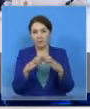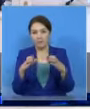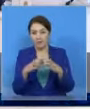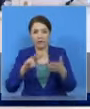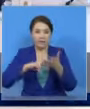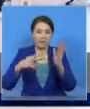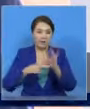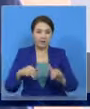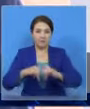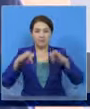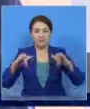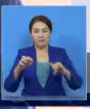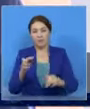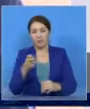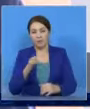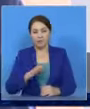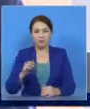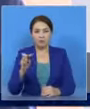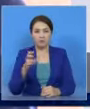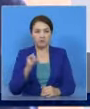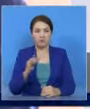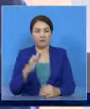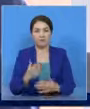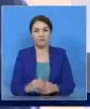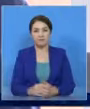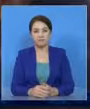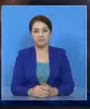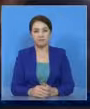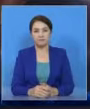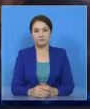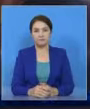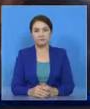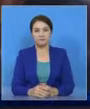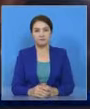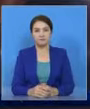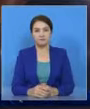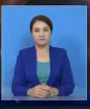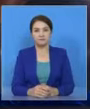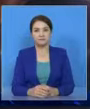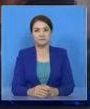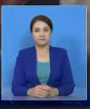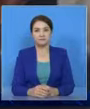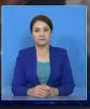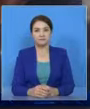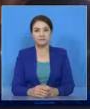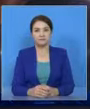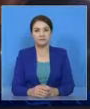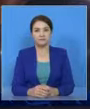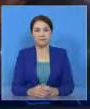комплексный план развития аграрной отрасли. Гульдана Кален, Жанадель Сагиев, Самат Халикенов, телеканал Актобе.